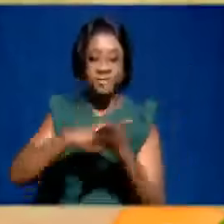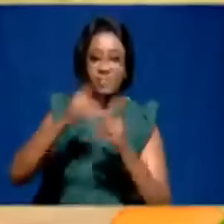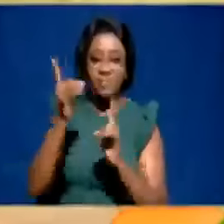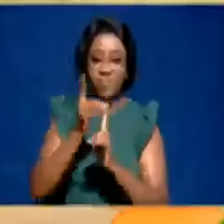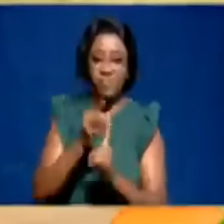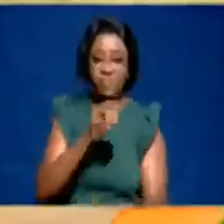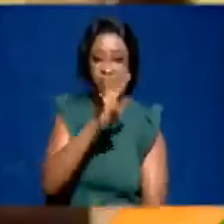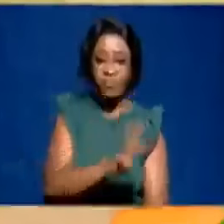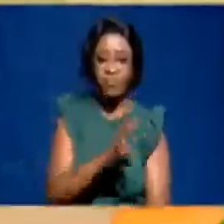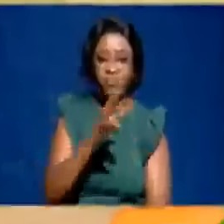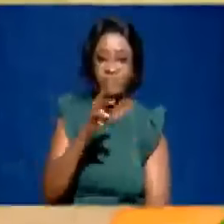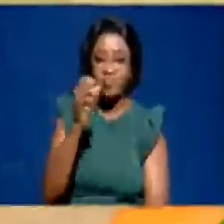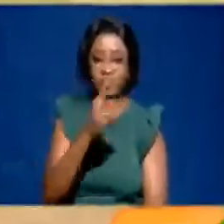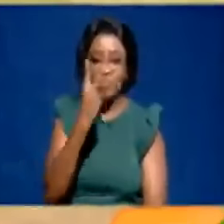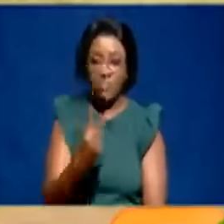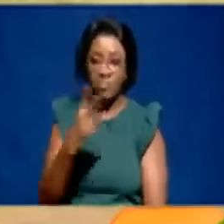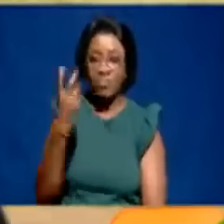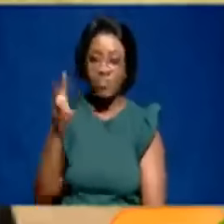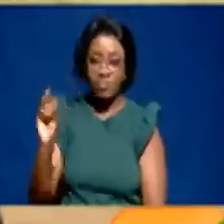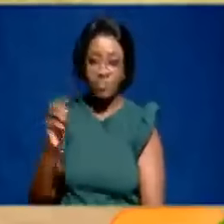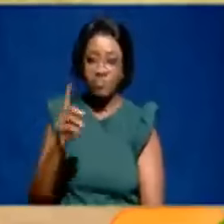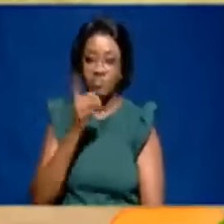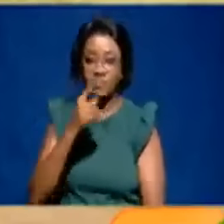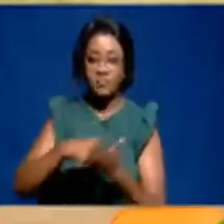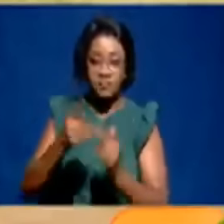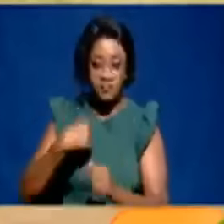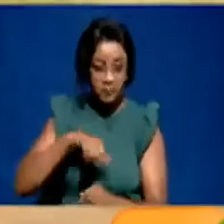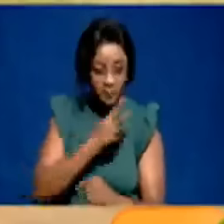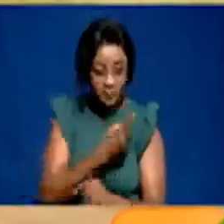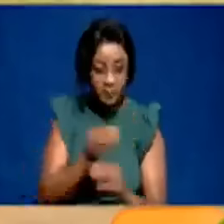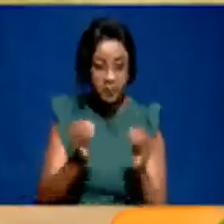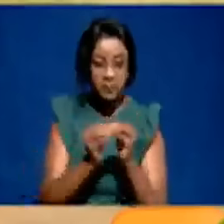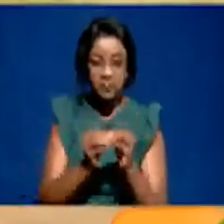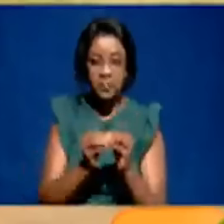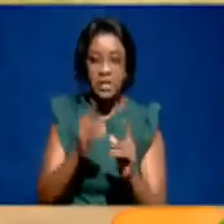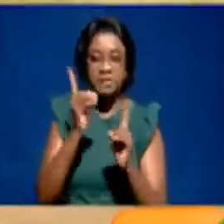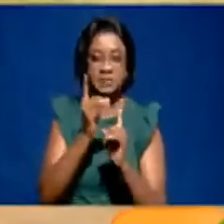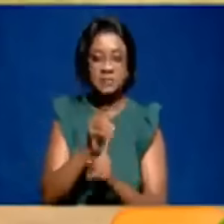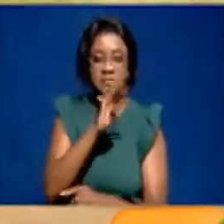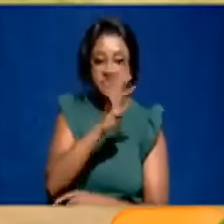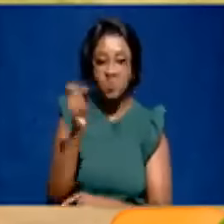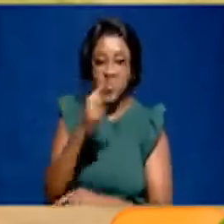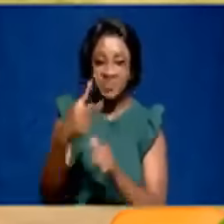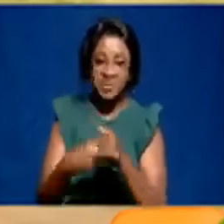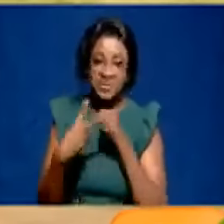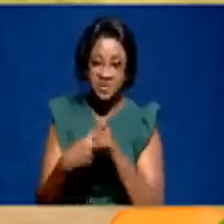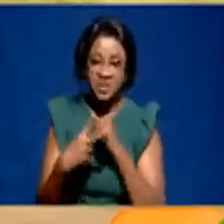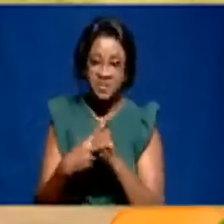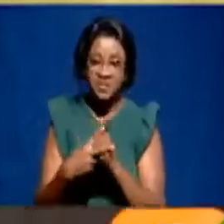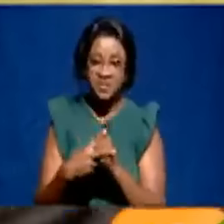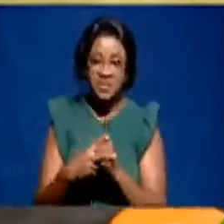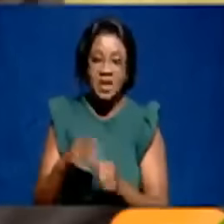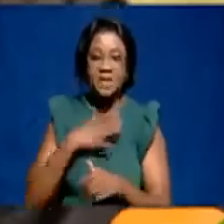wa 2 2020 kabla sijaonana na yeye. Tulionana yeye tarehe 4 mwezi wa 7. Hilikwachi shamba